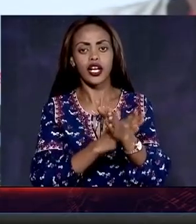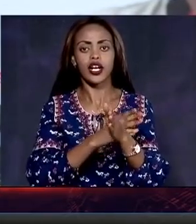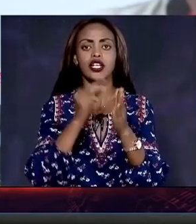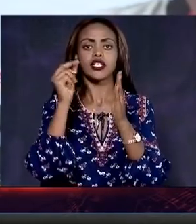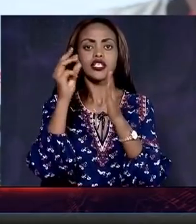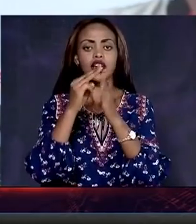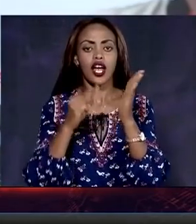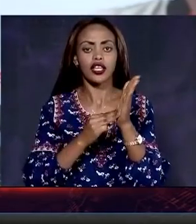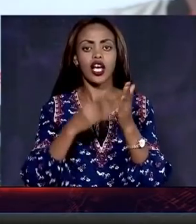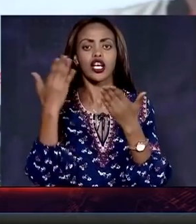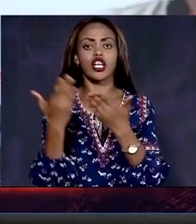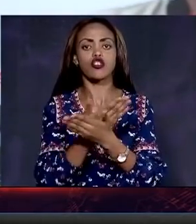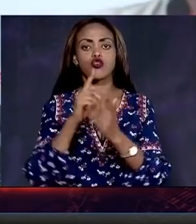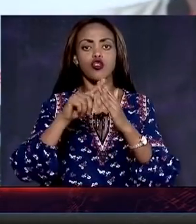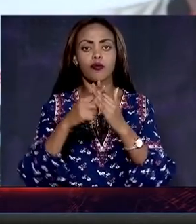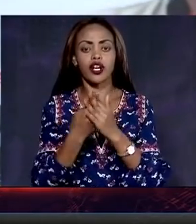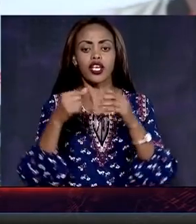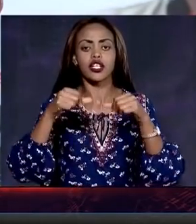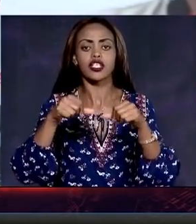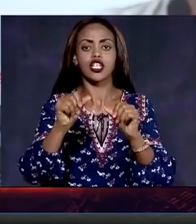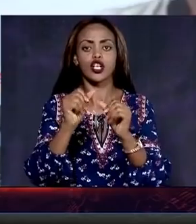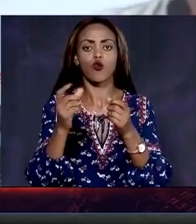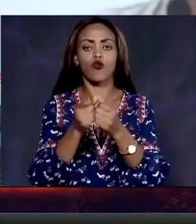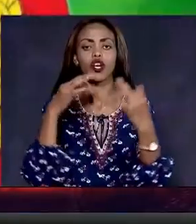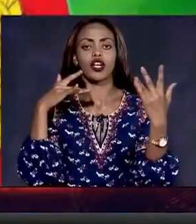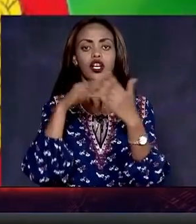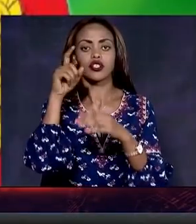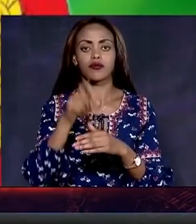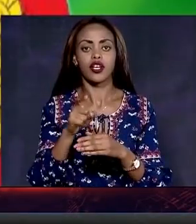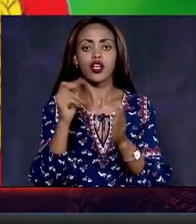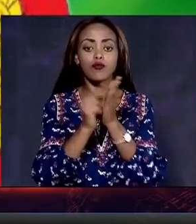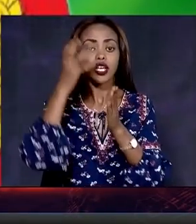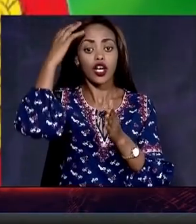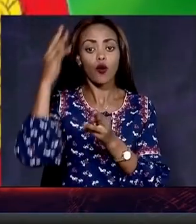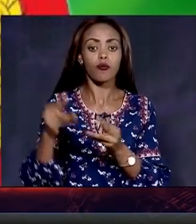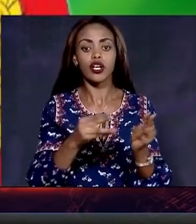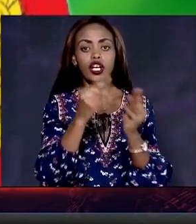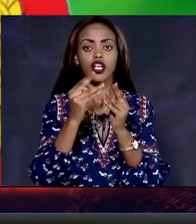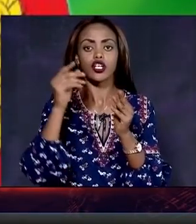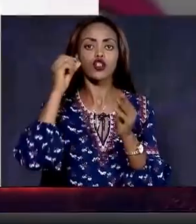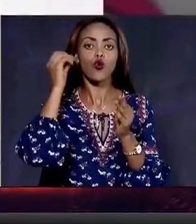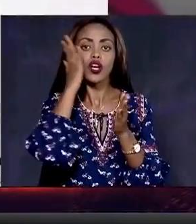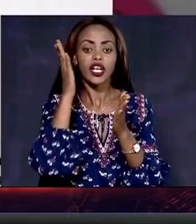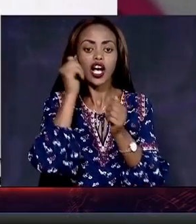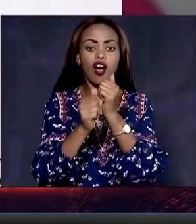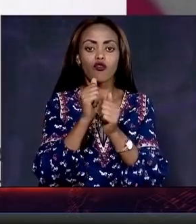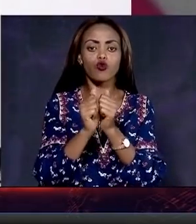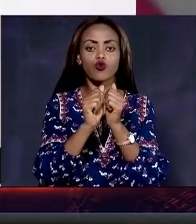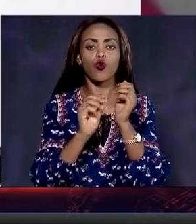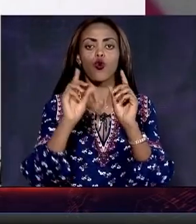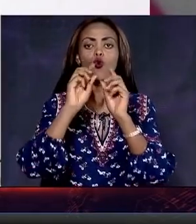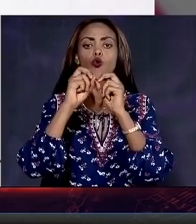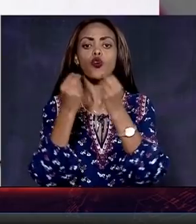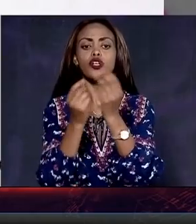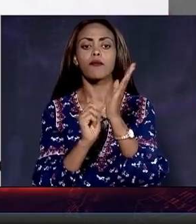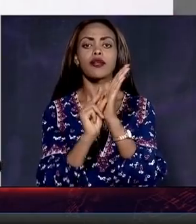نحبزن، زجمر نه قول هنگ سلن تو فینان کالسی کپلا. زی حقاو منگدی ایو ده گافریسو ودو بلسگنا